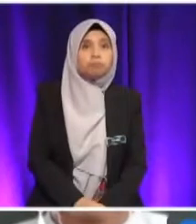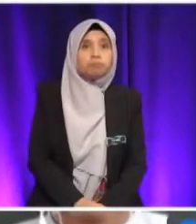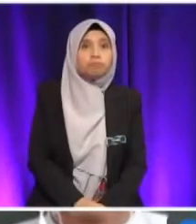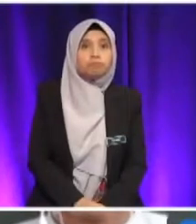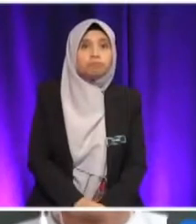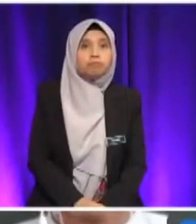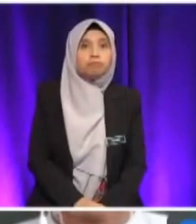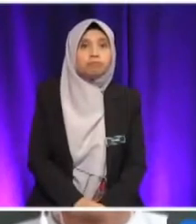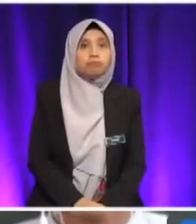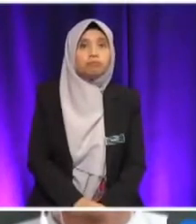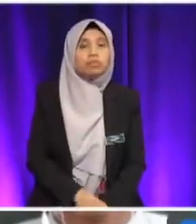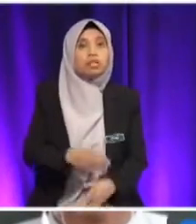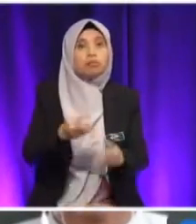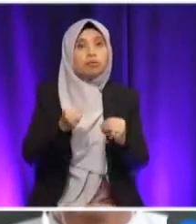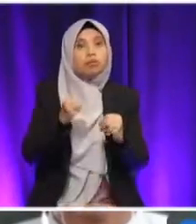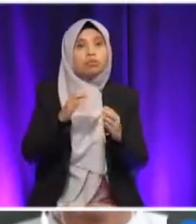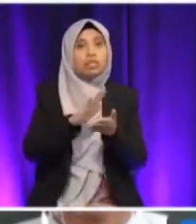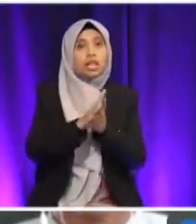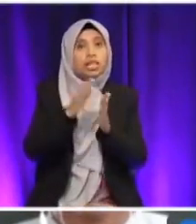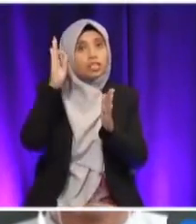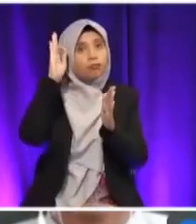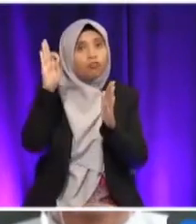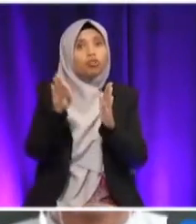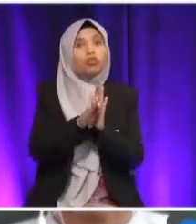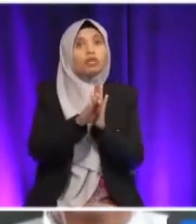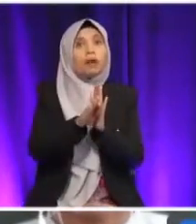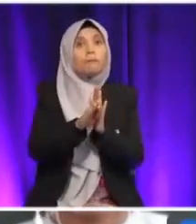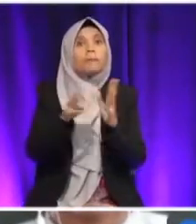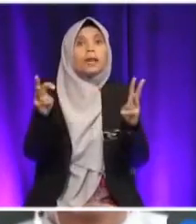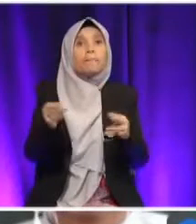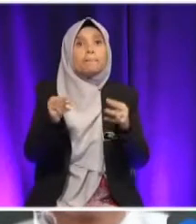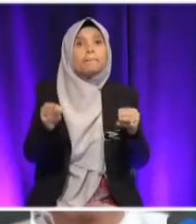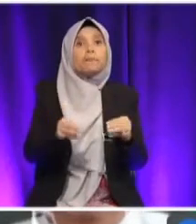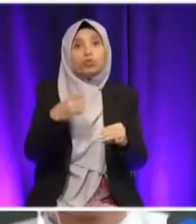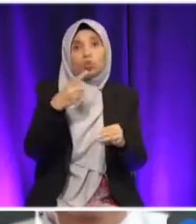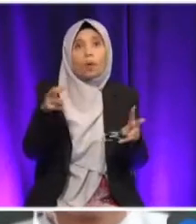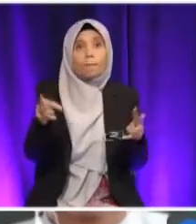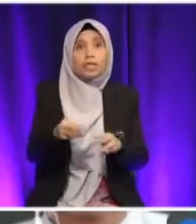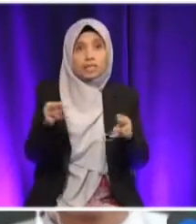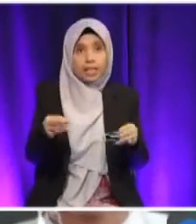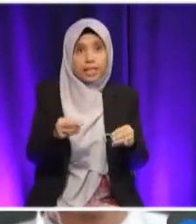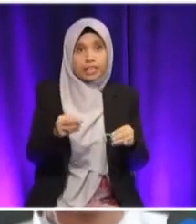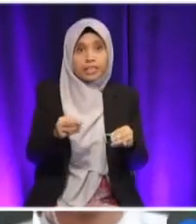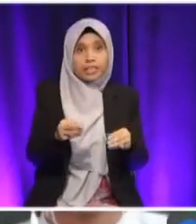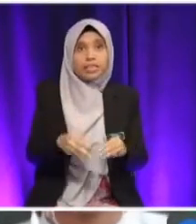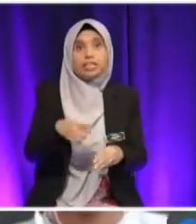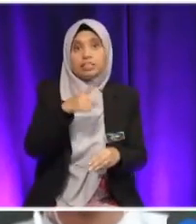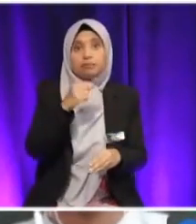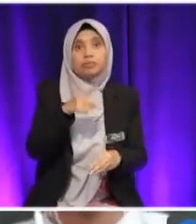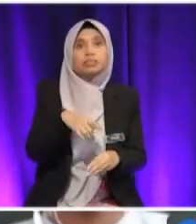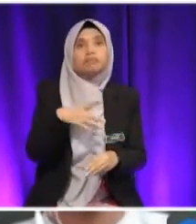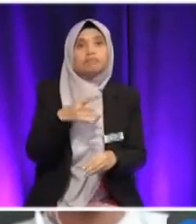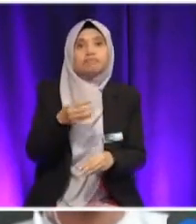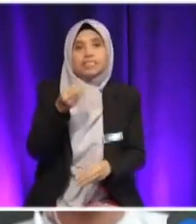ndak jadi fotografi dijamas raket Oh fotografi bidang masa SPG supermarket body